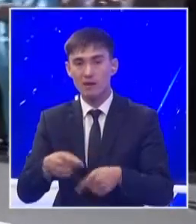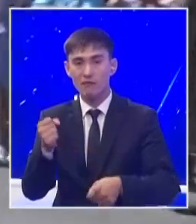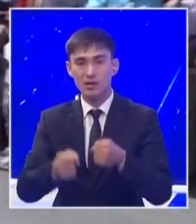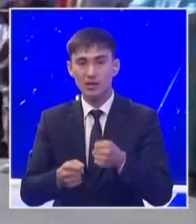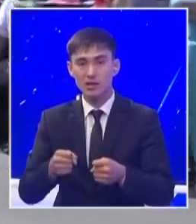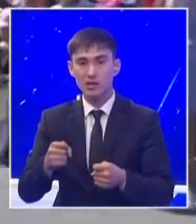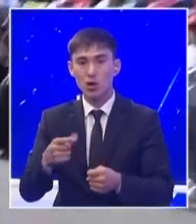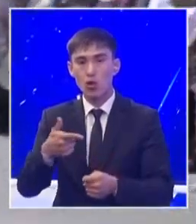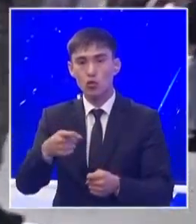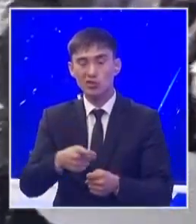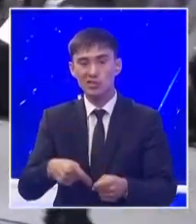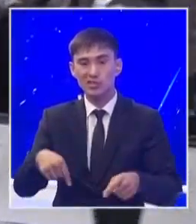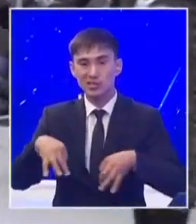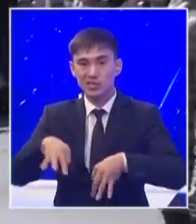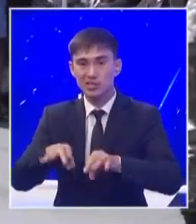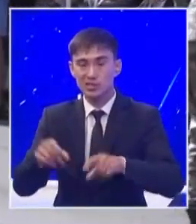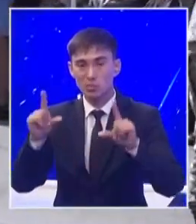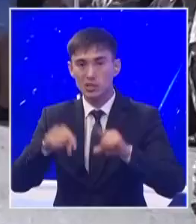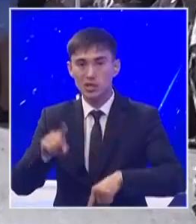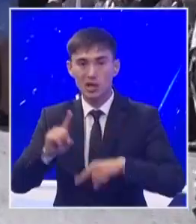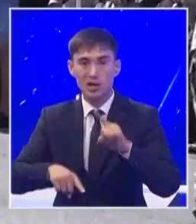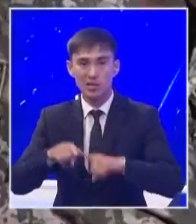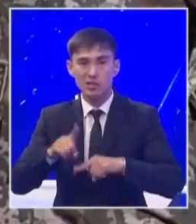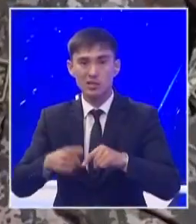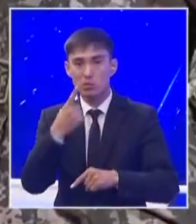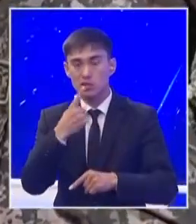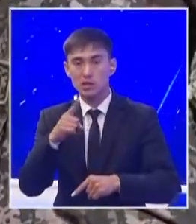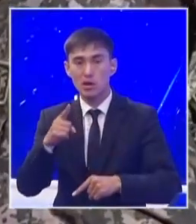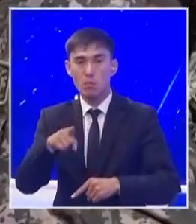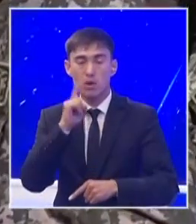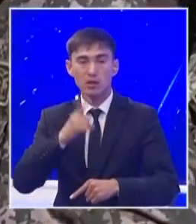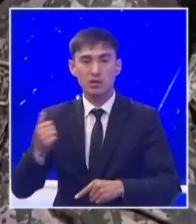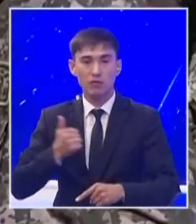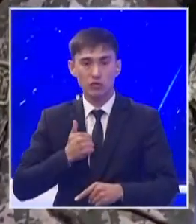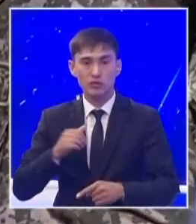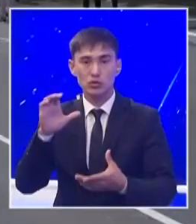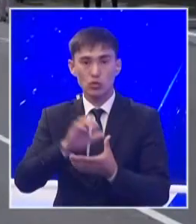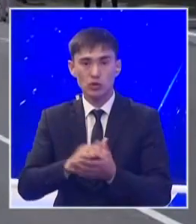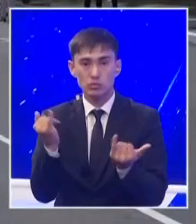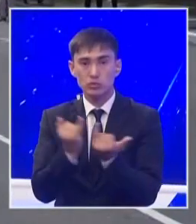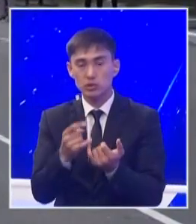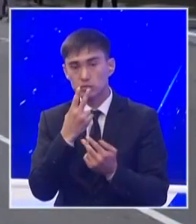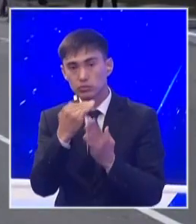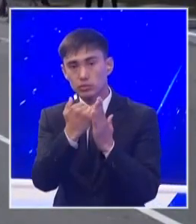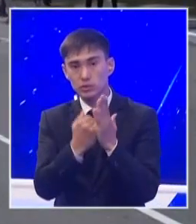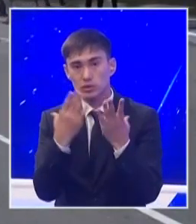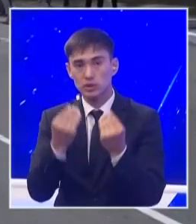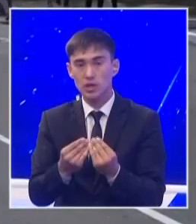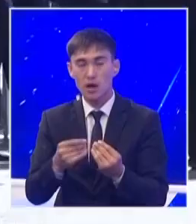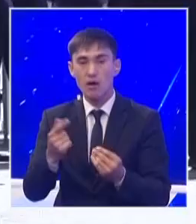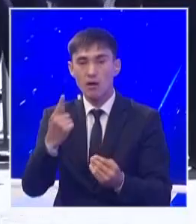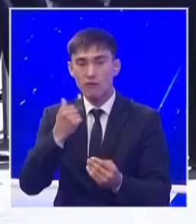водителей гусеничных тягачей пришли родные и близкие молодых воинов. Также гости смогли ознакомиться с распорядком дня